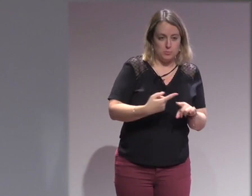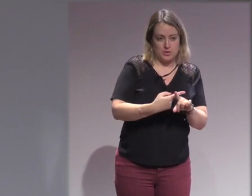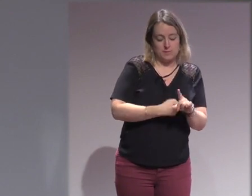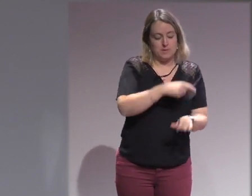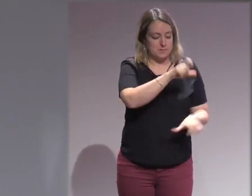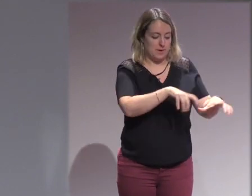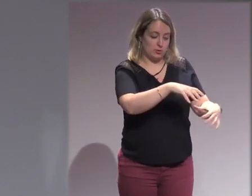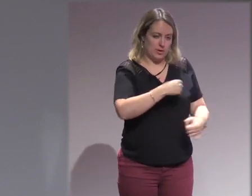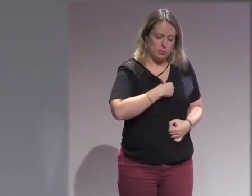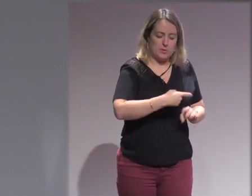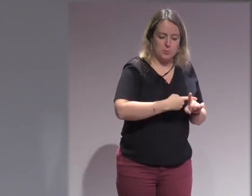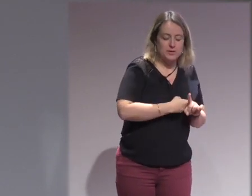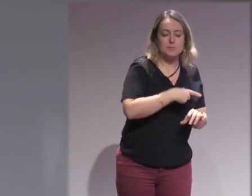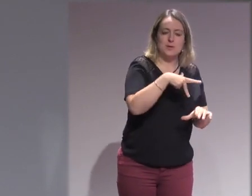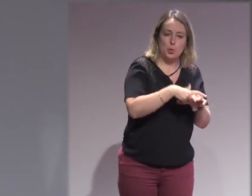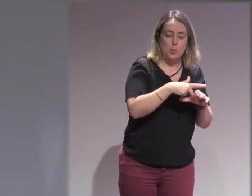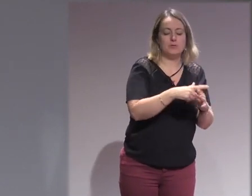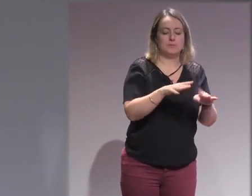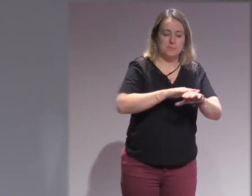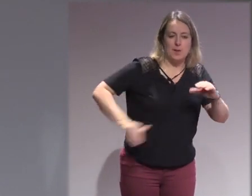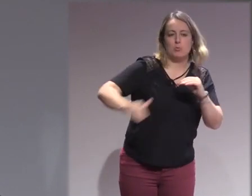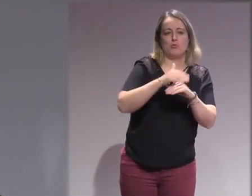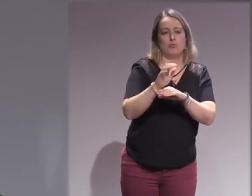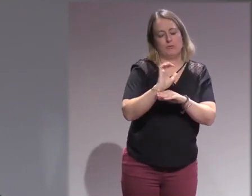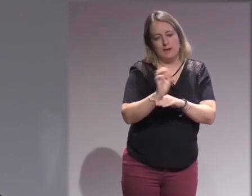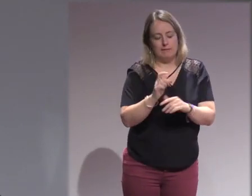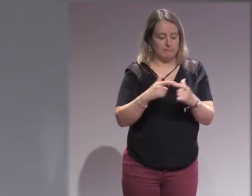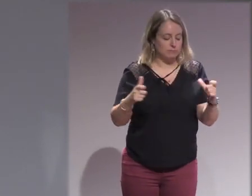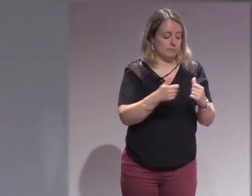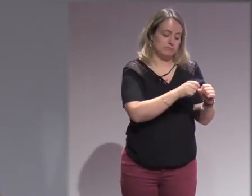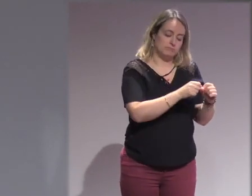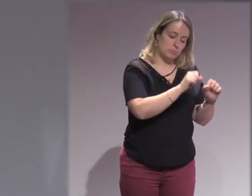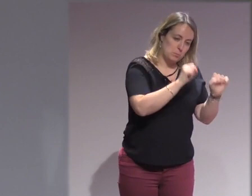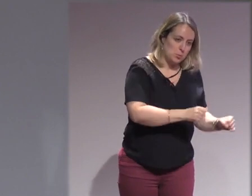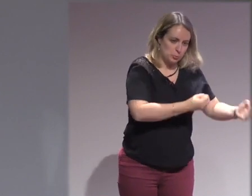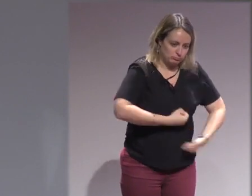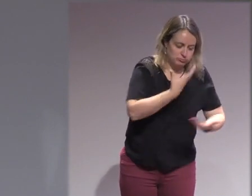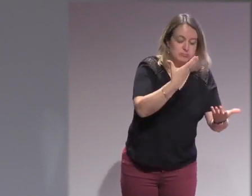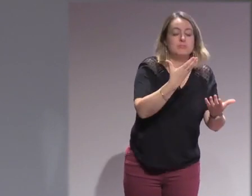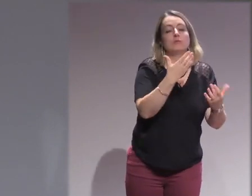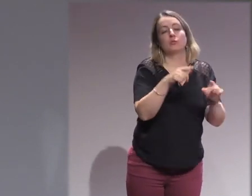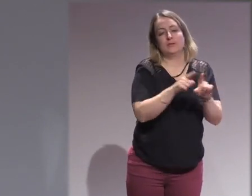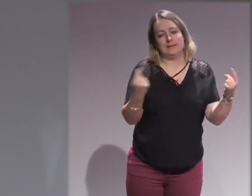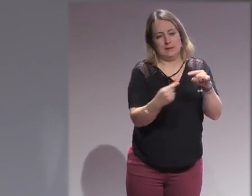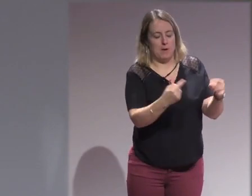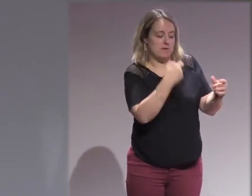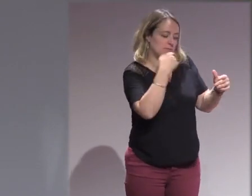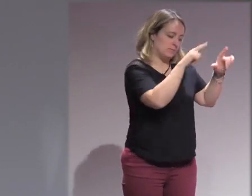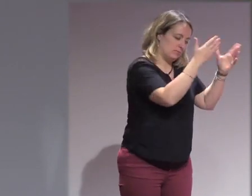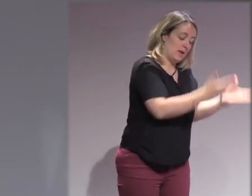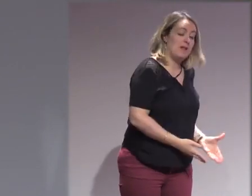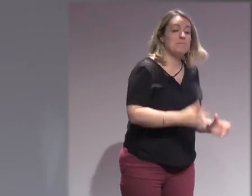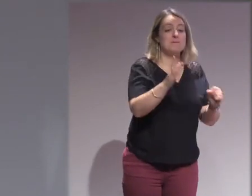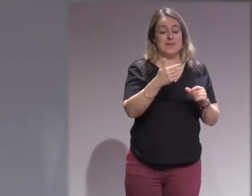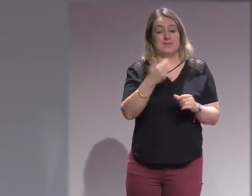personnes adoptées commencent à arriver sur les plateaux et dans les débats. Mais si vous faites partie d'une minorité quelconque, vous savez qu'il ne suffit pas